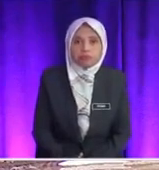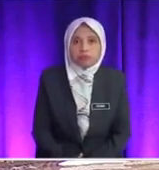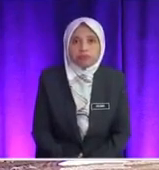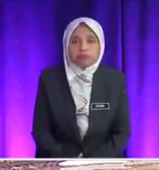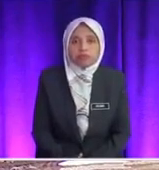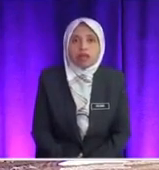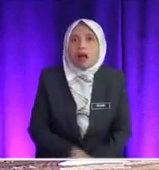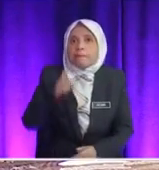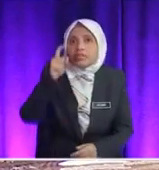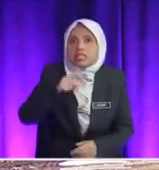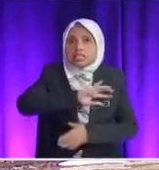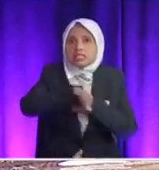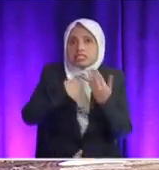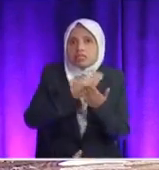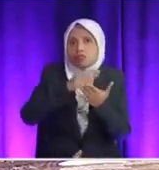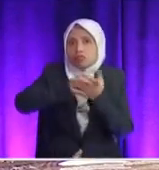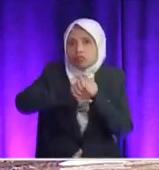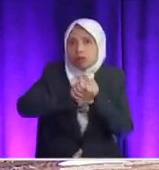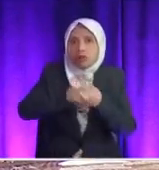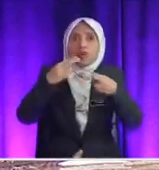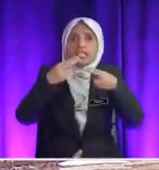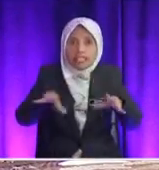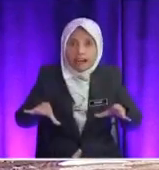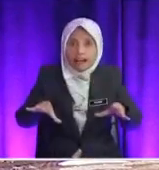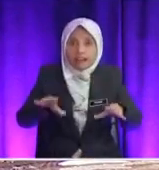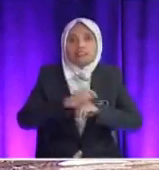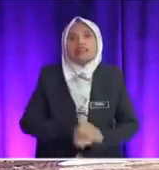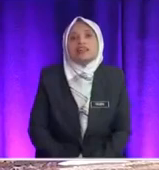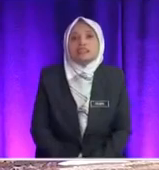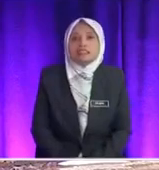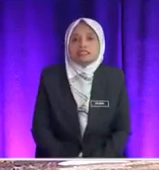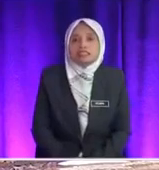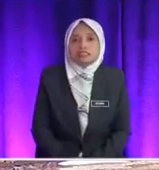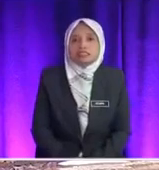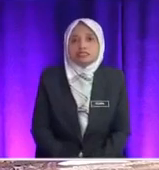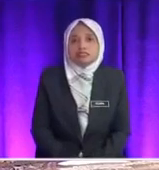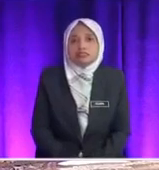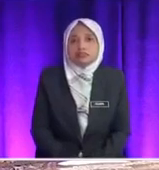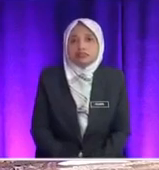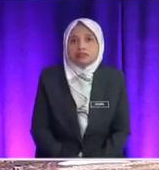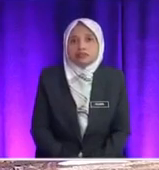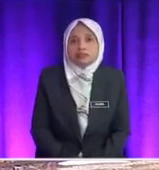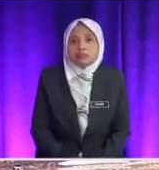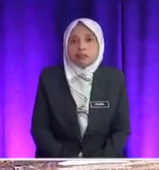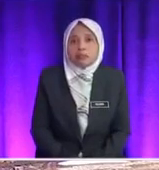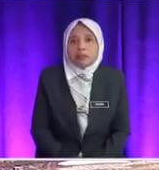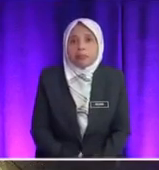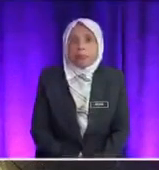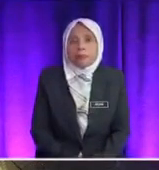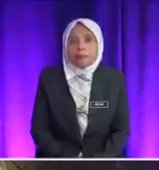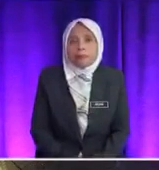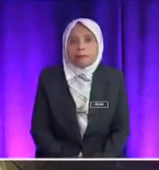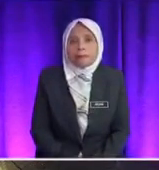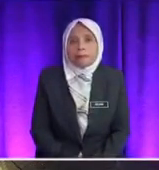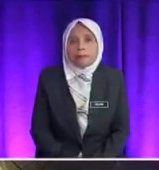melekat kiasmus sabun hilangnya udah-udah Desa Bunaken Hah Ada tersebut The Family Farm